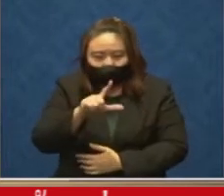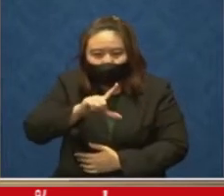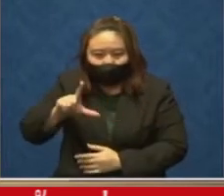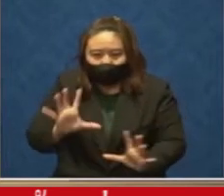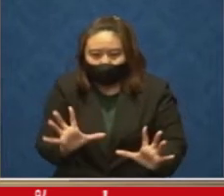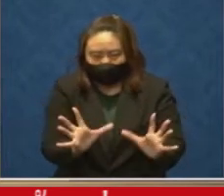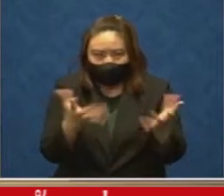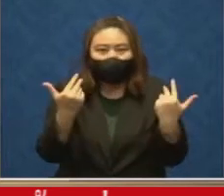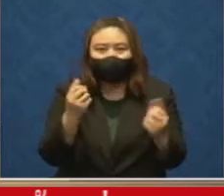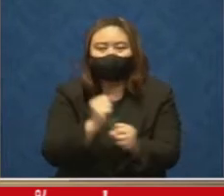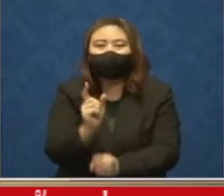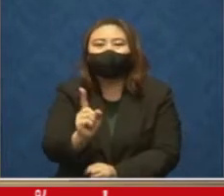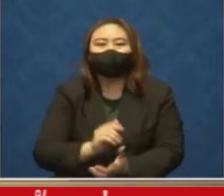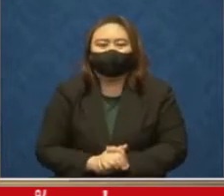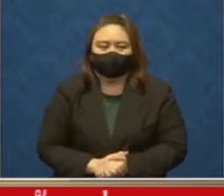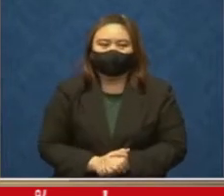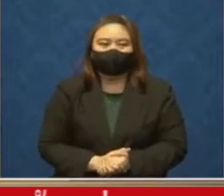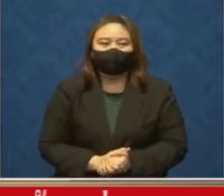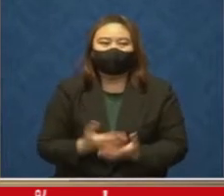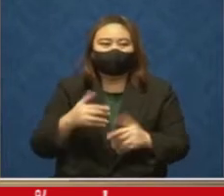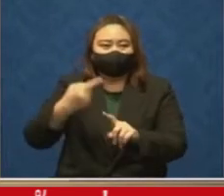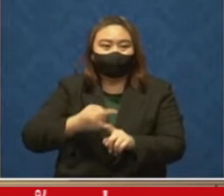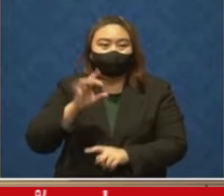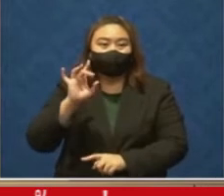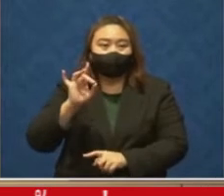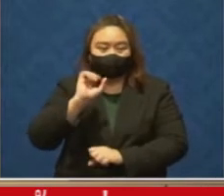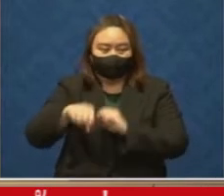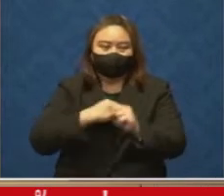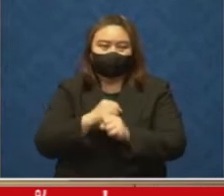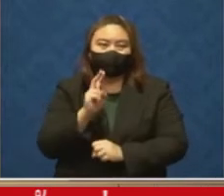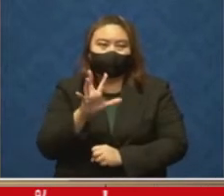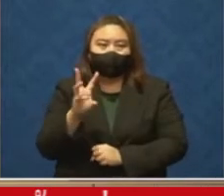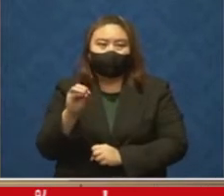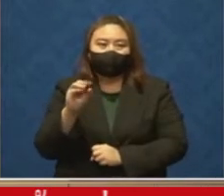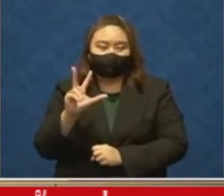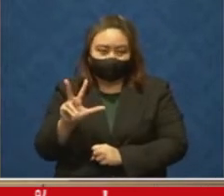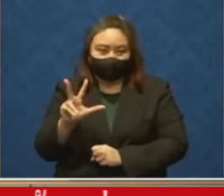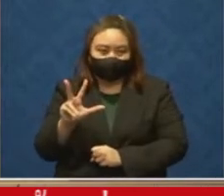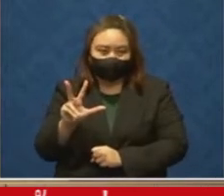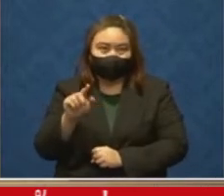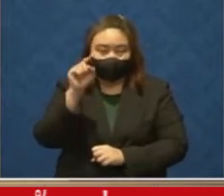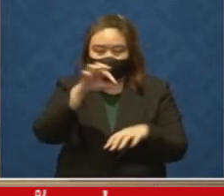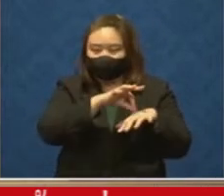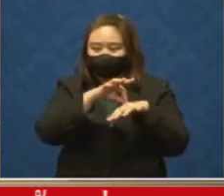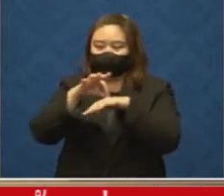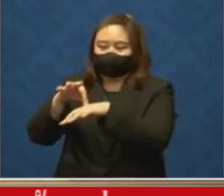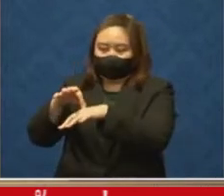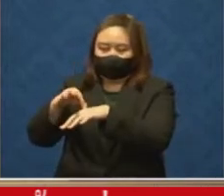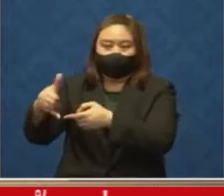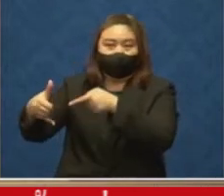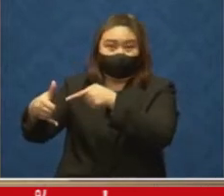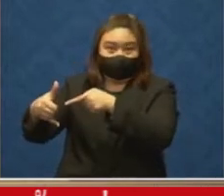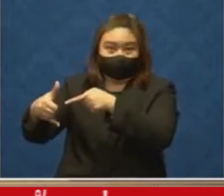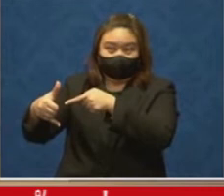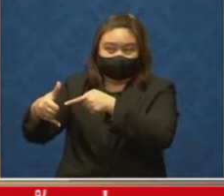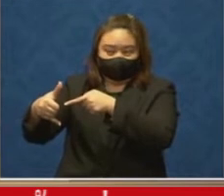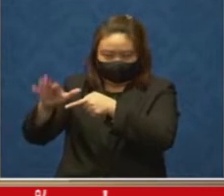000 ล้านกลบมาวันขวามือครับเดือนสงหาครับปี 63ท่านก็ตั้งคนคนนี้